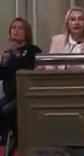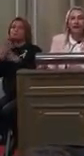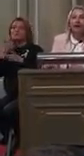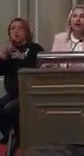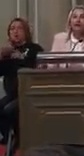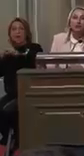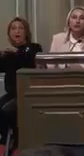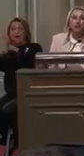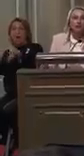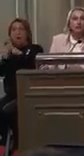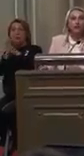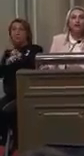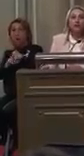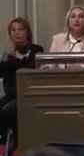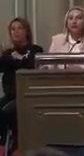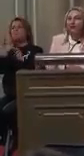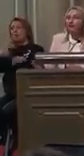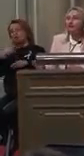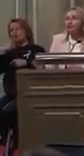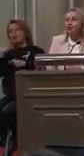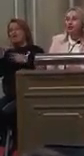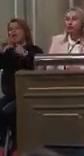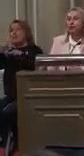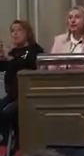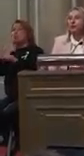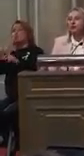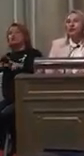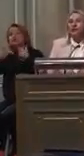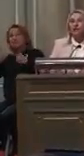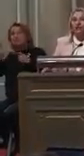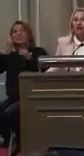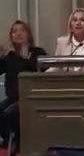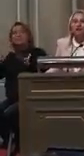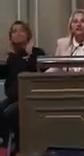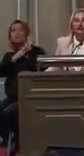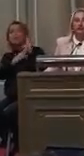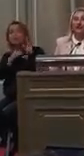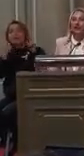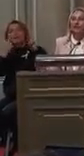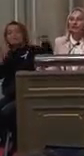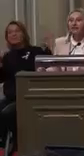to negirati, ali ljudi koji tamo žive to vide, vide čiji su kamioni i